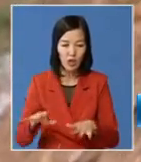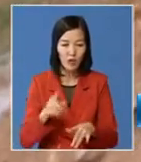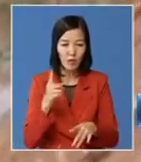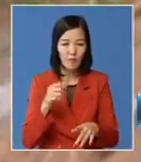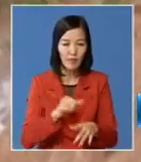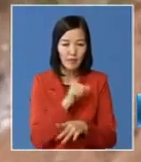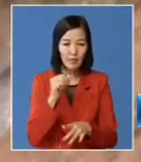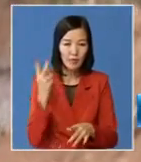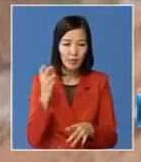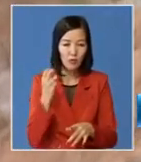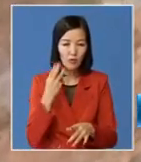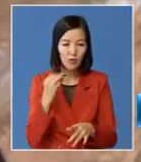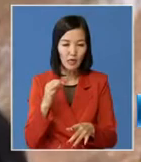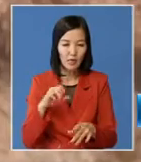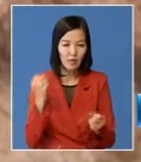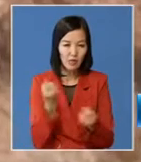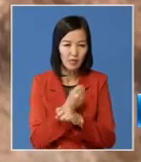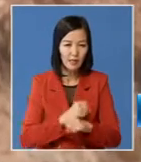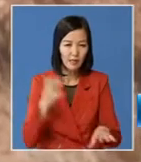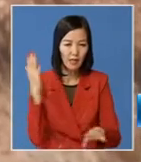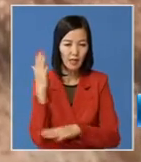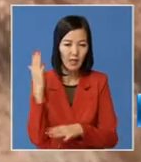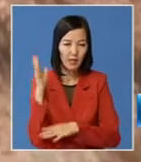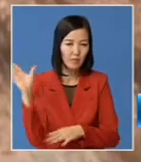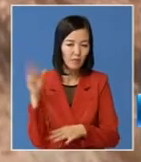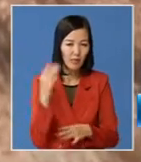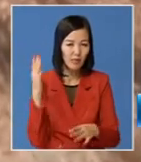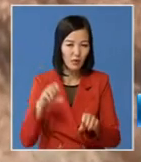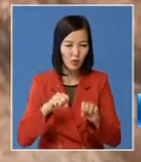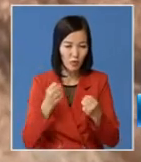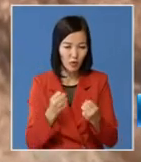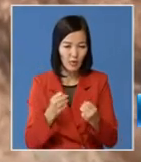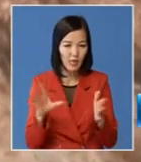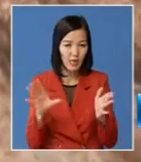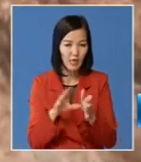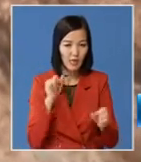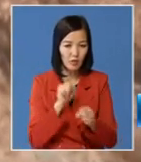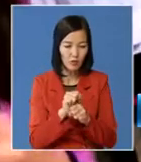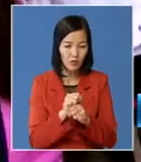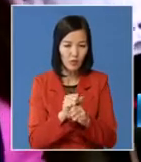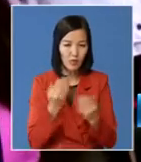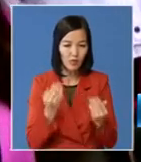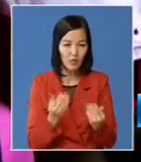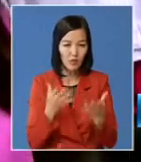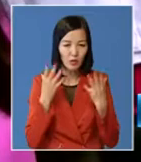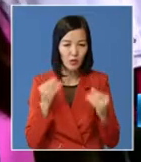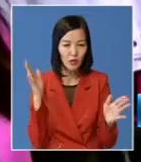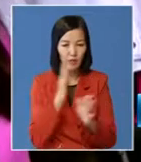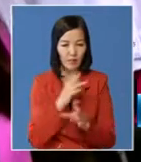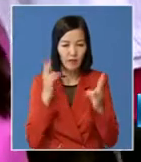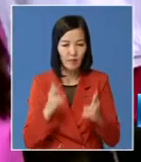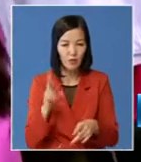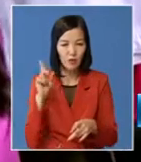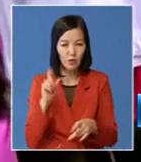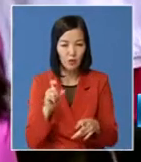200 шақырым жылдамдықпен соққан жел ағаштар мен бағаналарды құлатқан және де электр жүйесін бүлдірген. Қазіргі таңда табиғи апаттан жүздеген